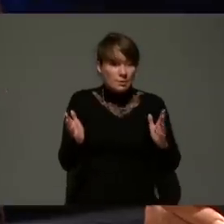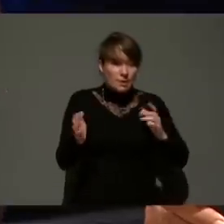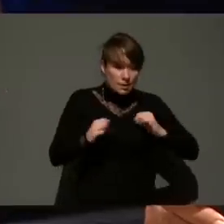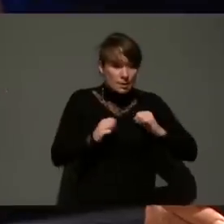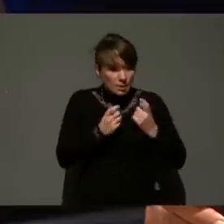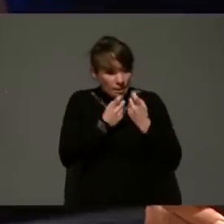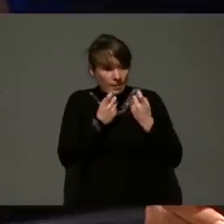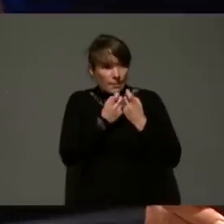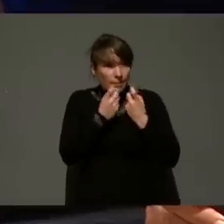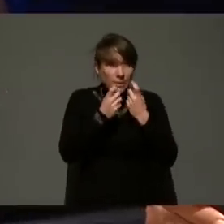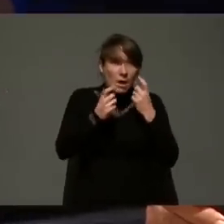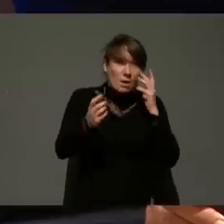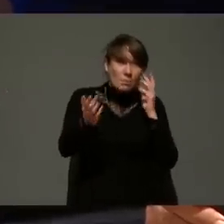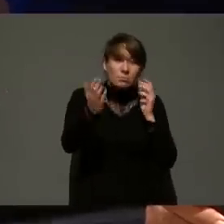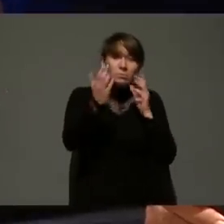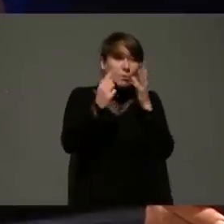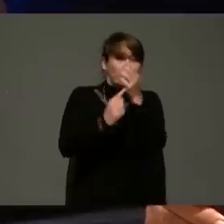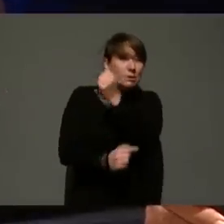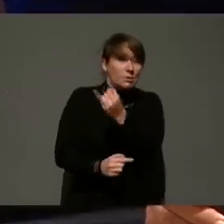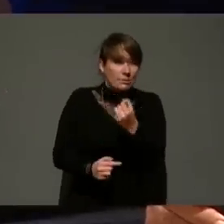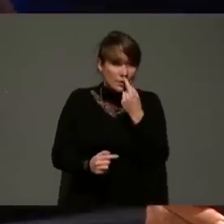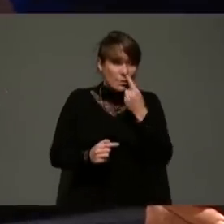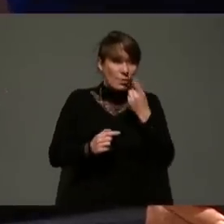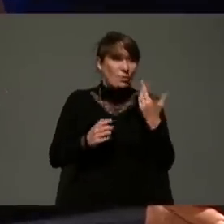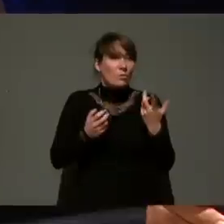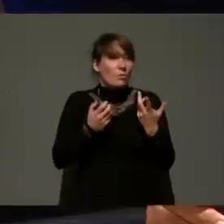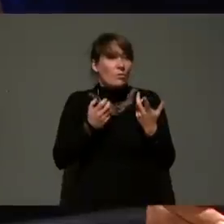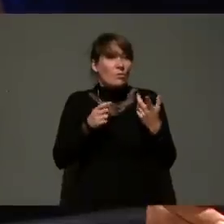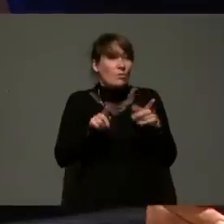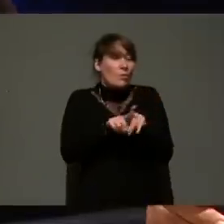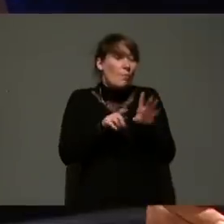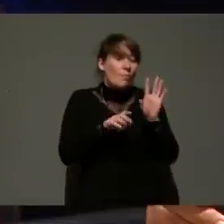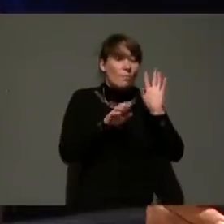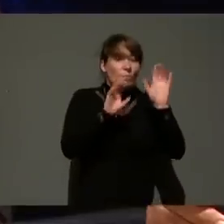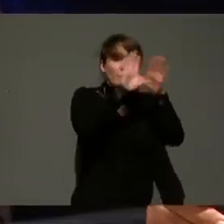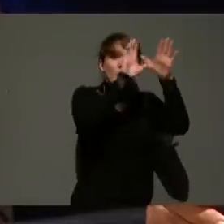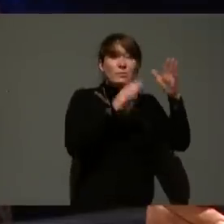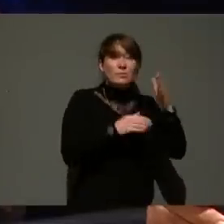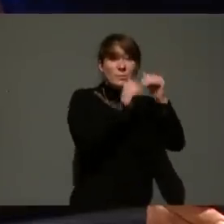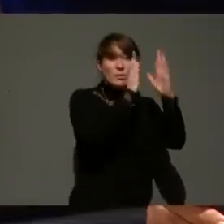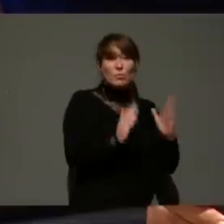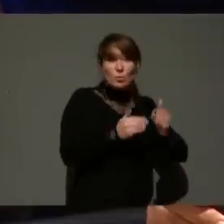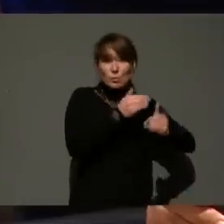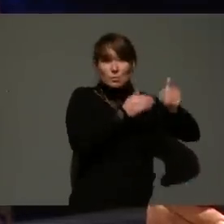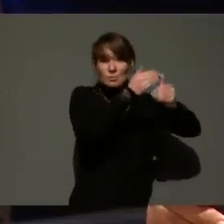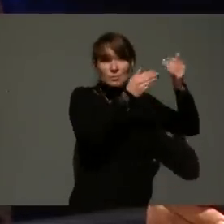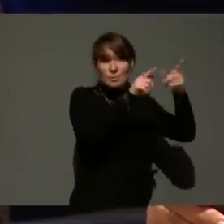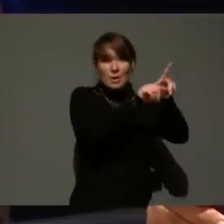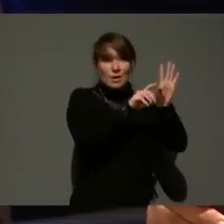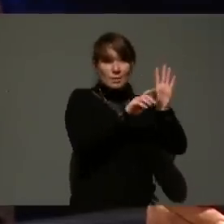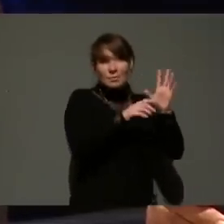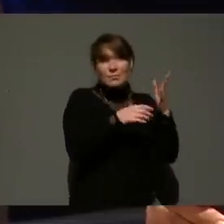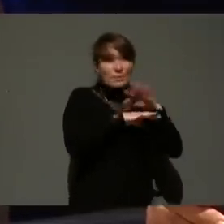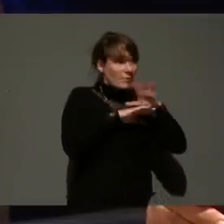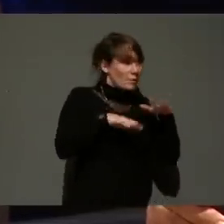justement à construire progressivement un petit peu, on va dire, sa maison. Et des fondations à la finition, finalement. Donc